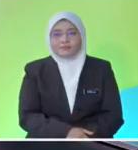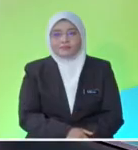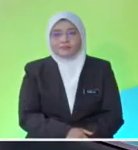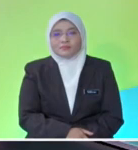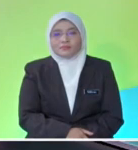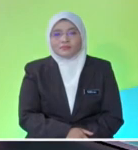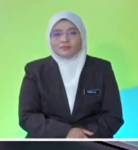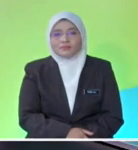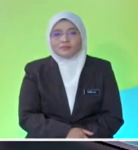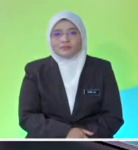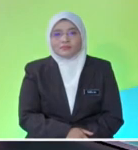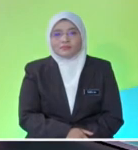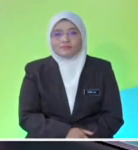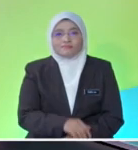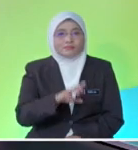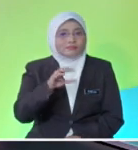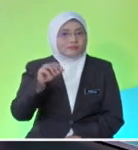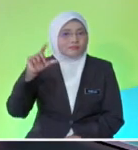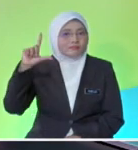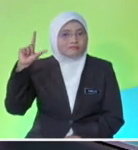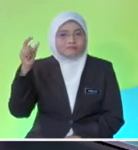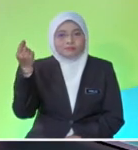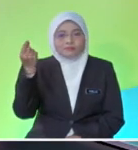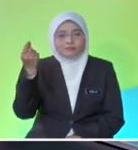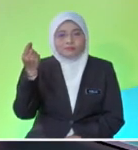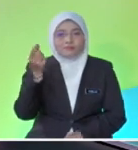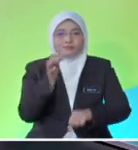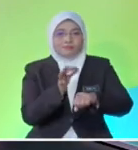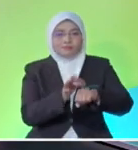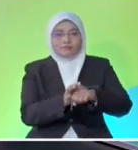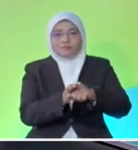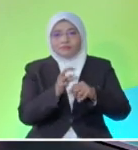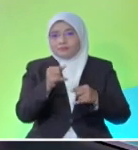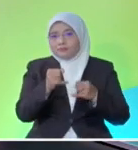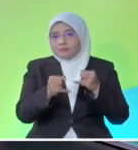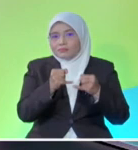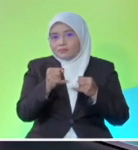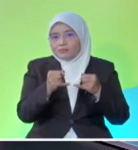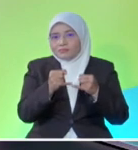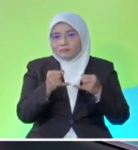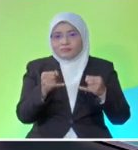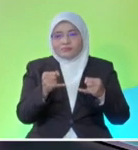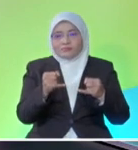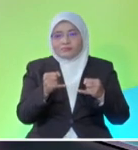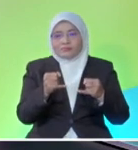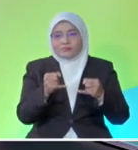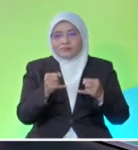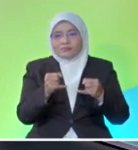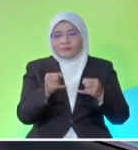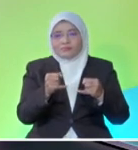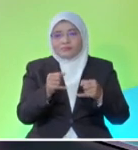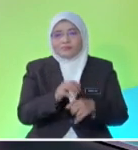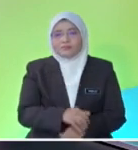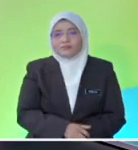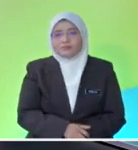saya dah buatkan untuk Nisa. Okey. Okey, jadi Nisa buatkan satu lubang kecil.